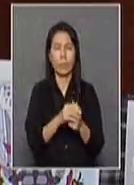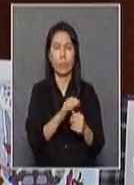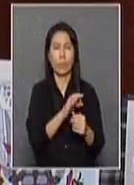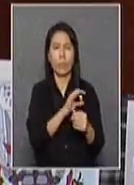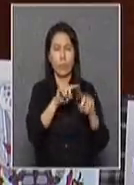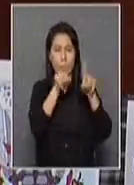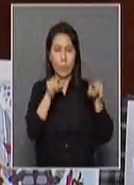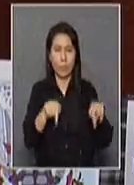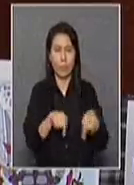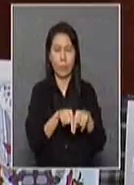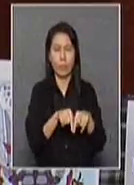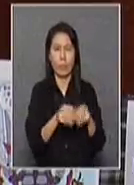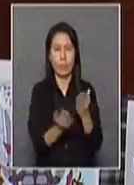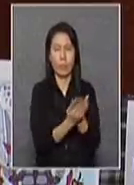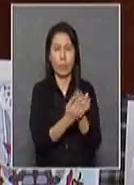附錄以上的第